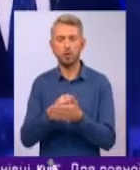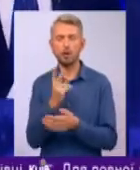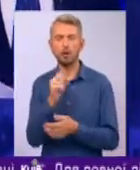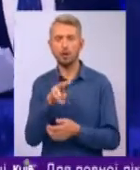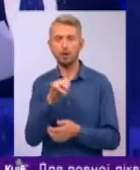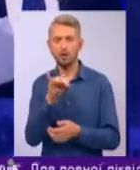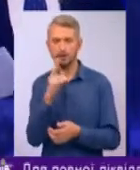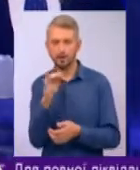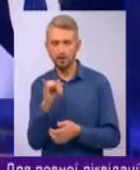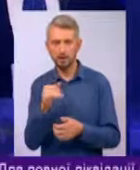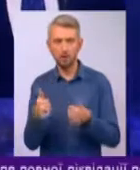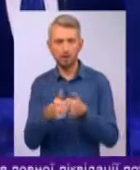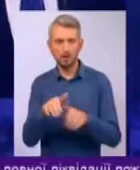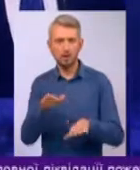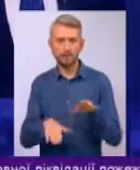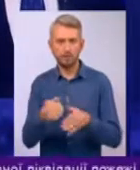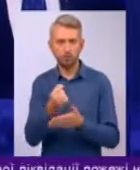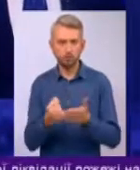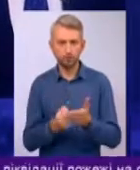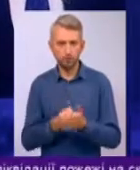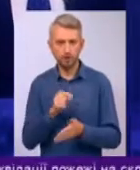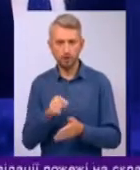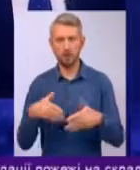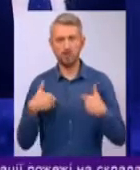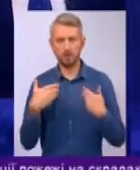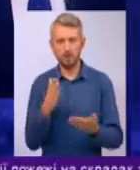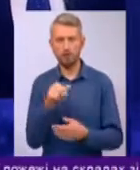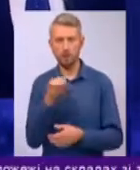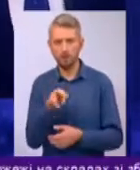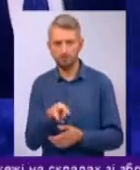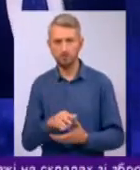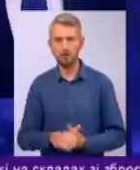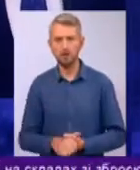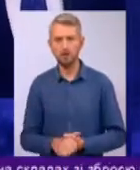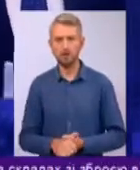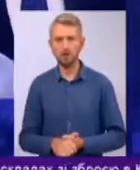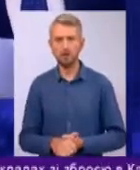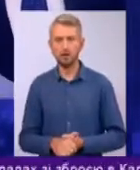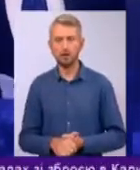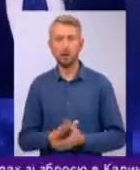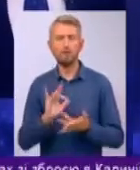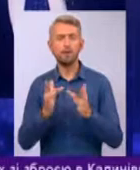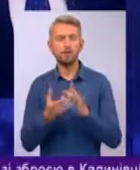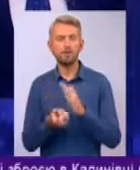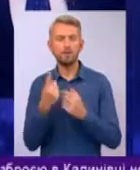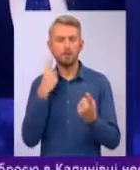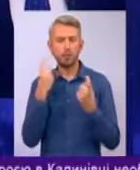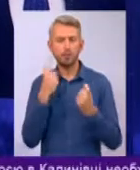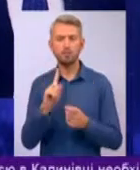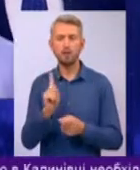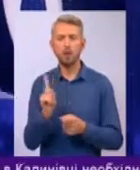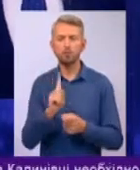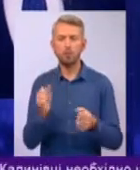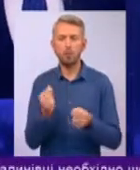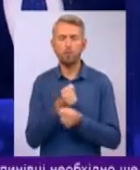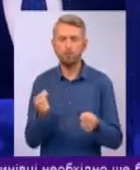Калинівки, точніше складу зброї у Калинівці. Вітаю тебе, Вадиме. Отже, в мережі з'явились повідомлення, що снаряди вже